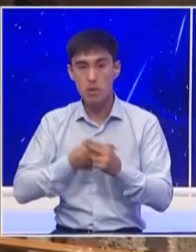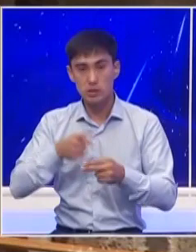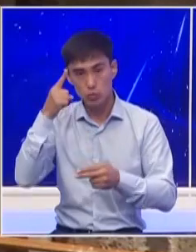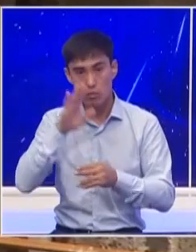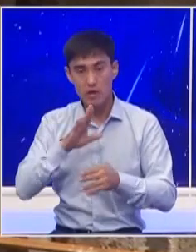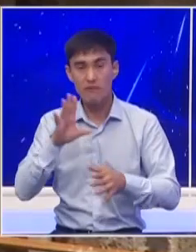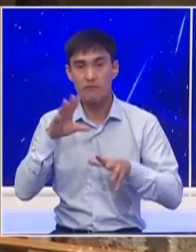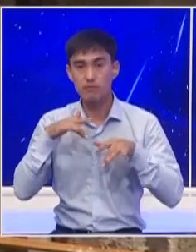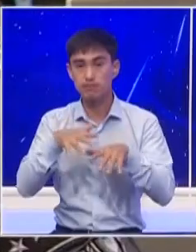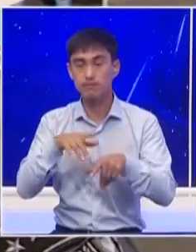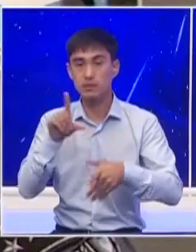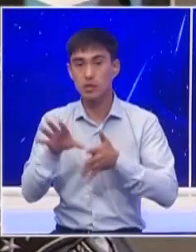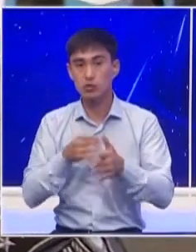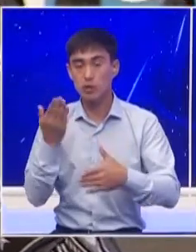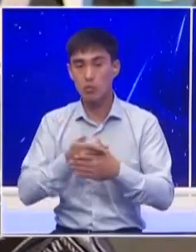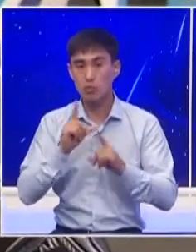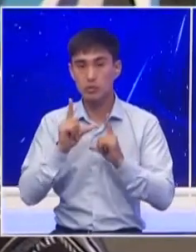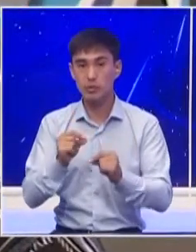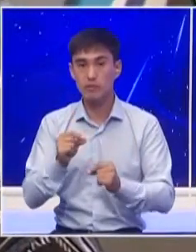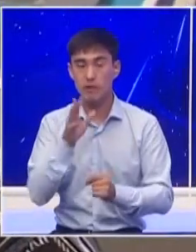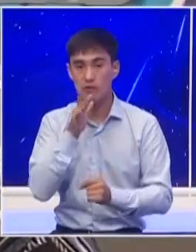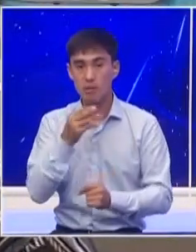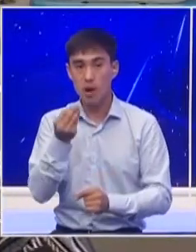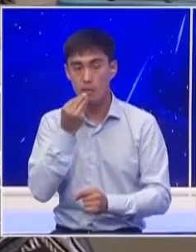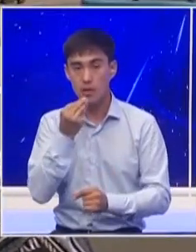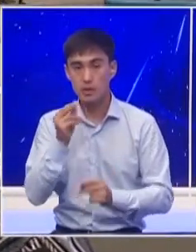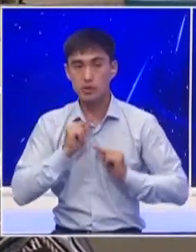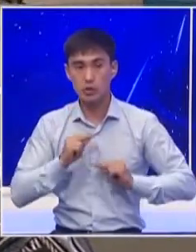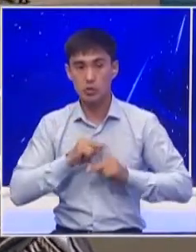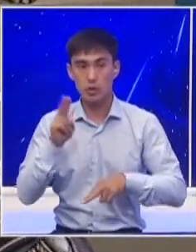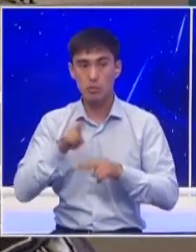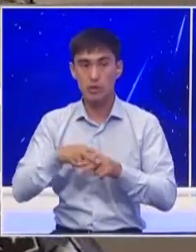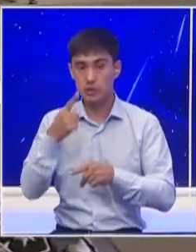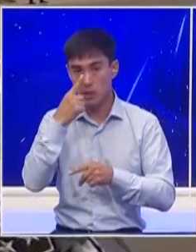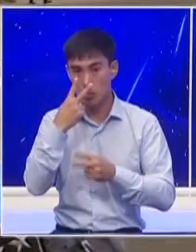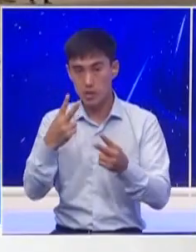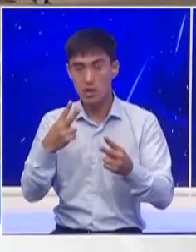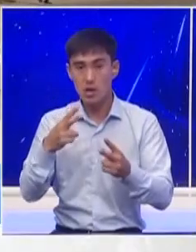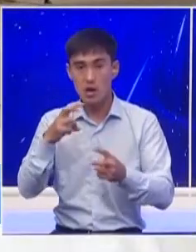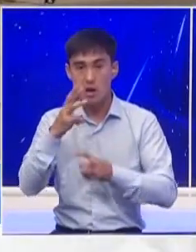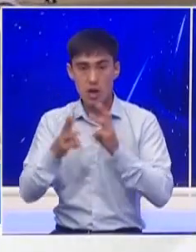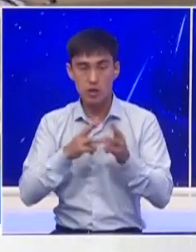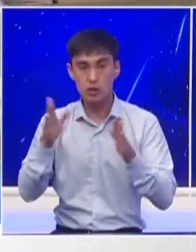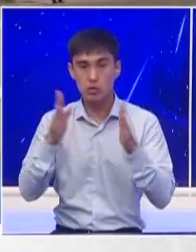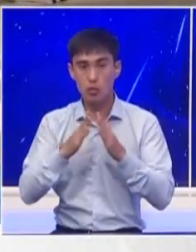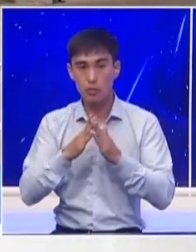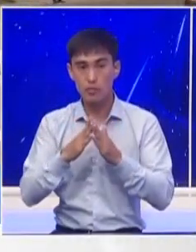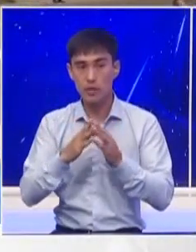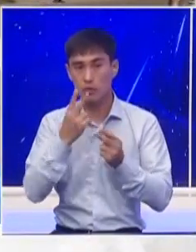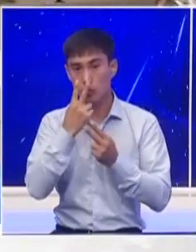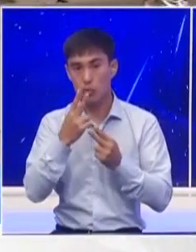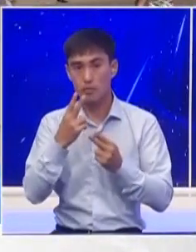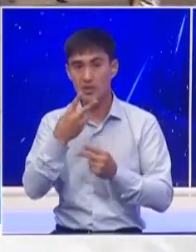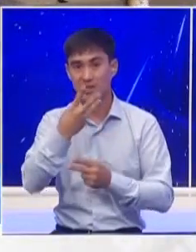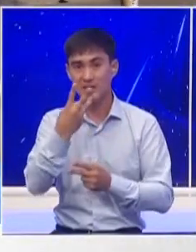они бросились на помощь. Во время обеда сотрудники полиции заметили горящий дом. Вот перед вами горящий дом,